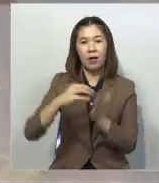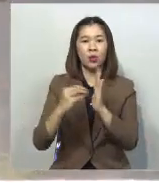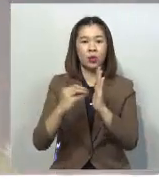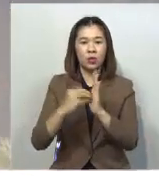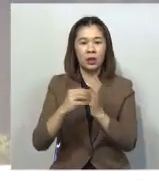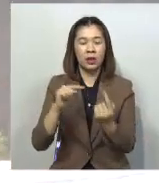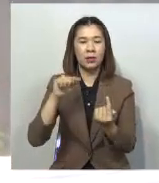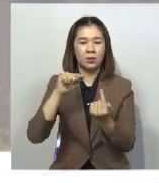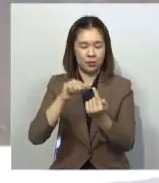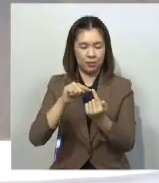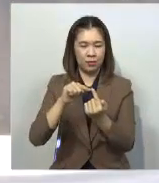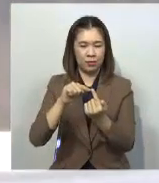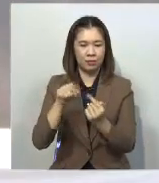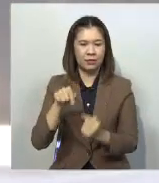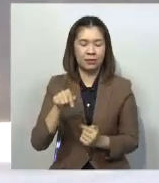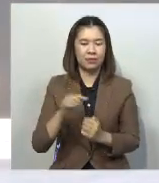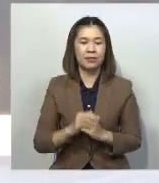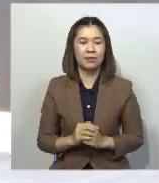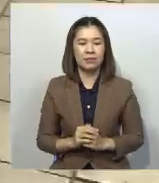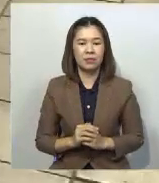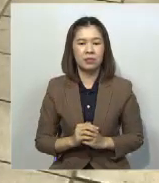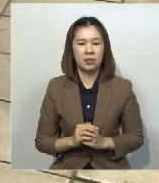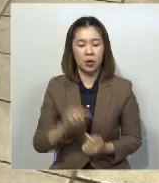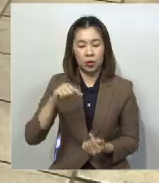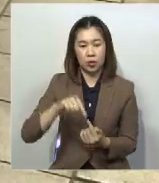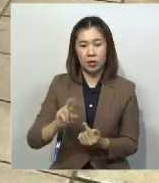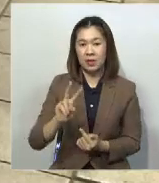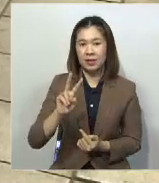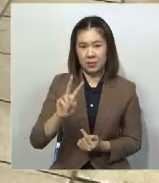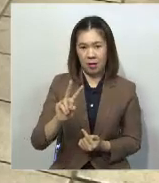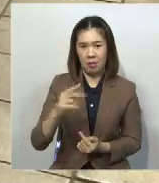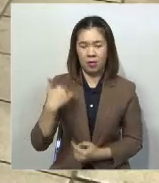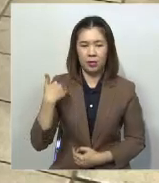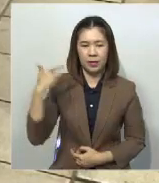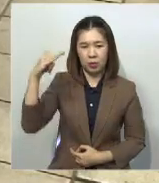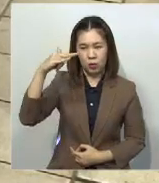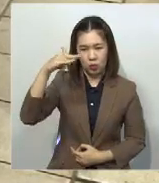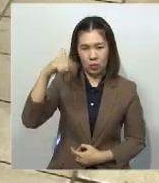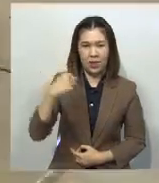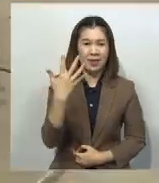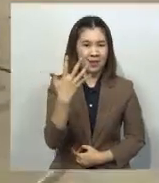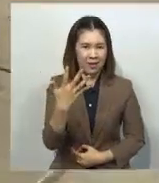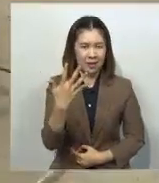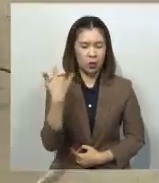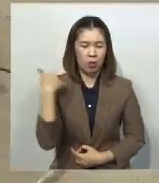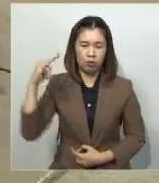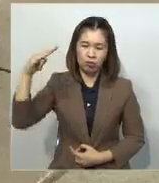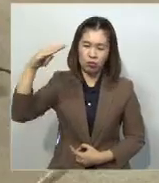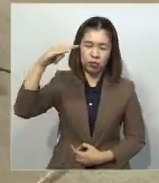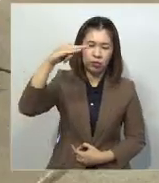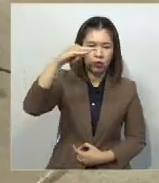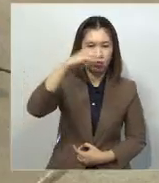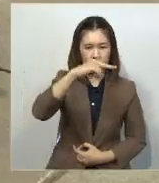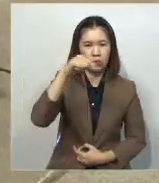ริเวณเสาชิงช้าไปแล้วนะครับซึ่งจุดนี้เองครับก็เป็นจุดที่2นะครับที่นำโดรนจำนวน5ตัวนะครับมาบินในพื้น